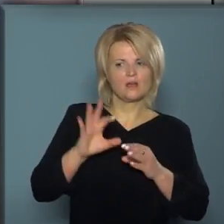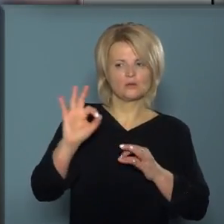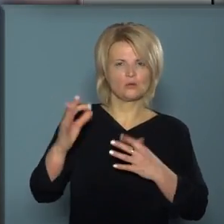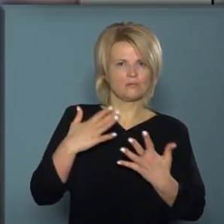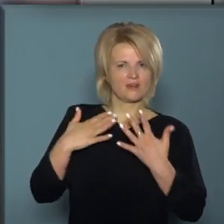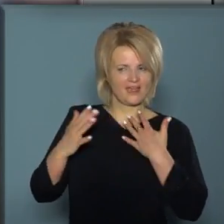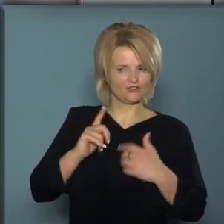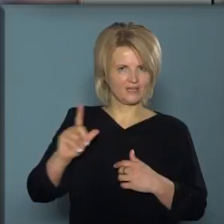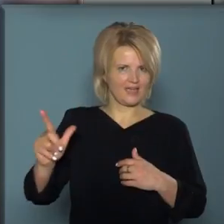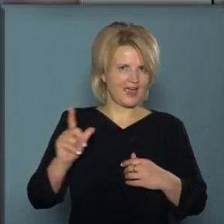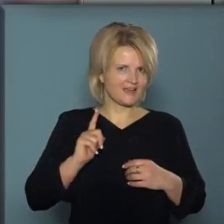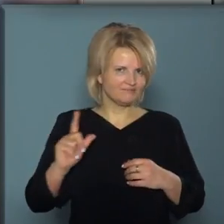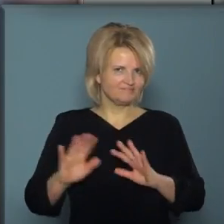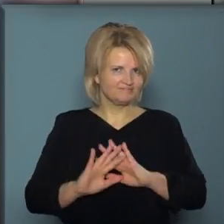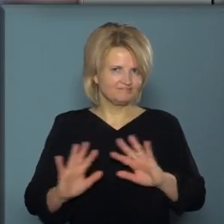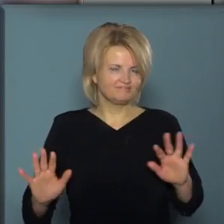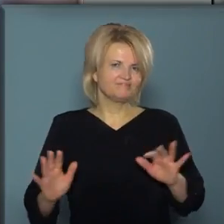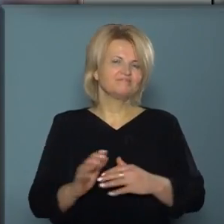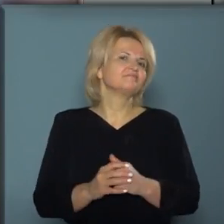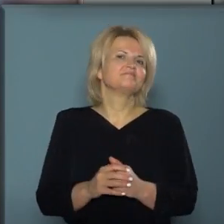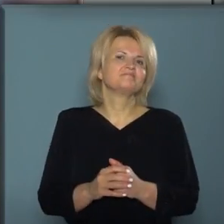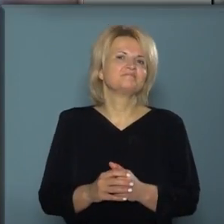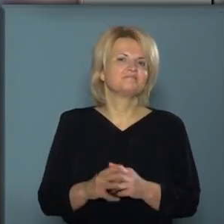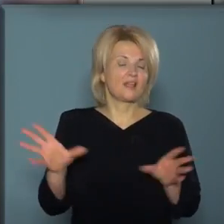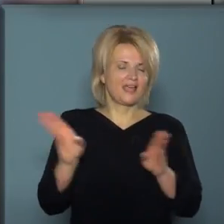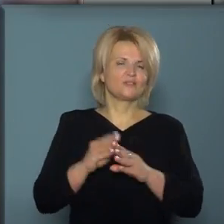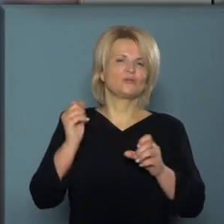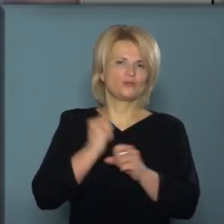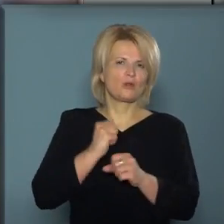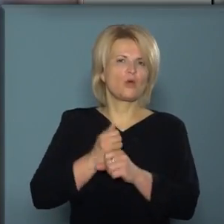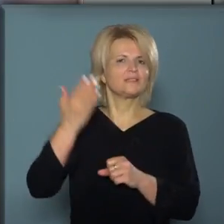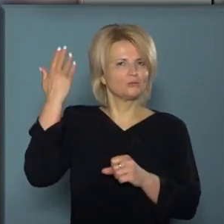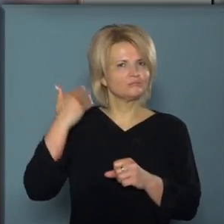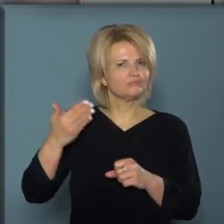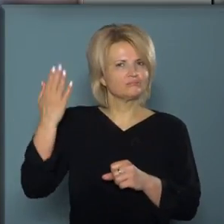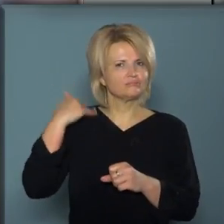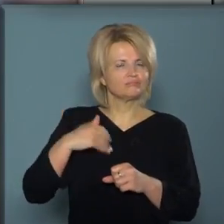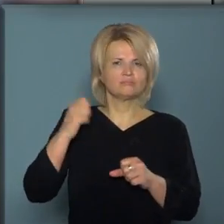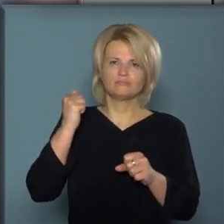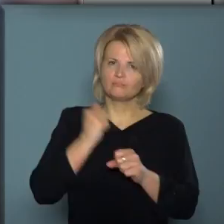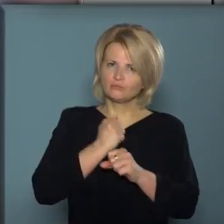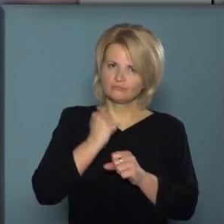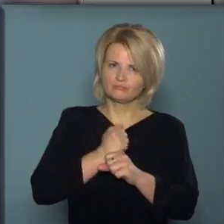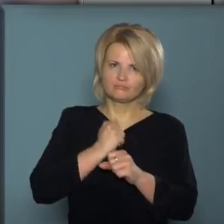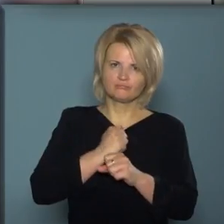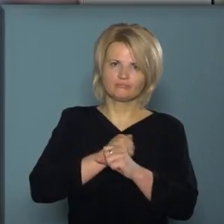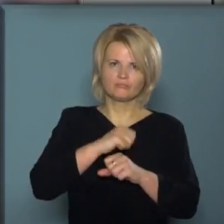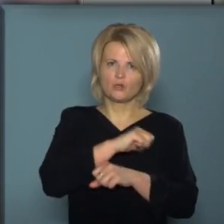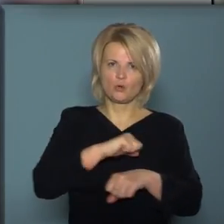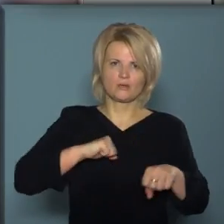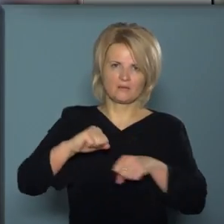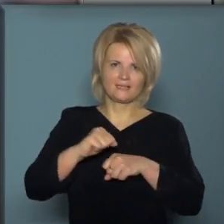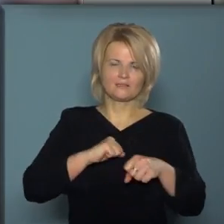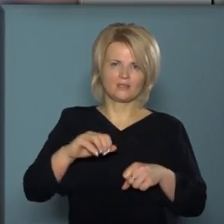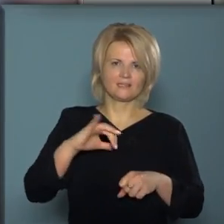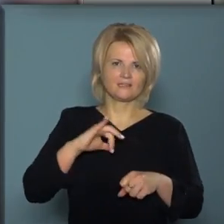barátságban vagyunk, az elmúlt évek során is dolgoztunk együtt, komoly munkát végeztünk Pest Erzsébet önkormányzata érdekében,